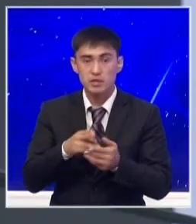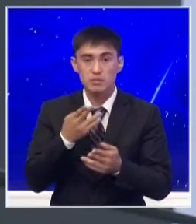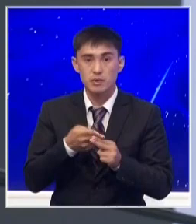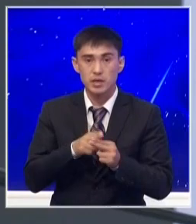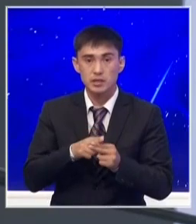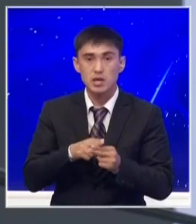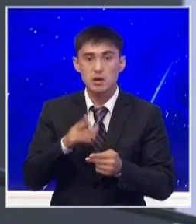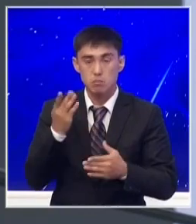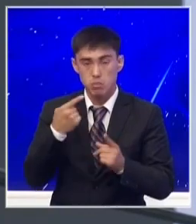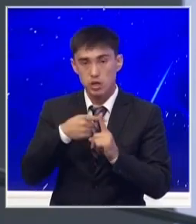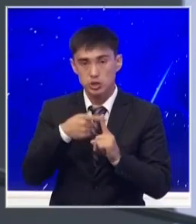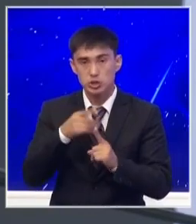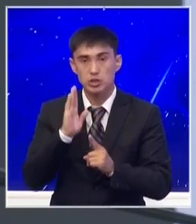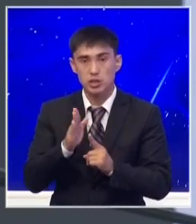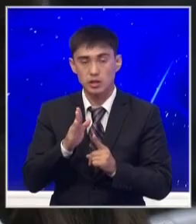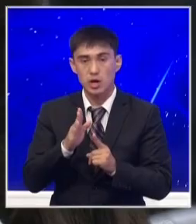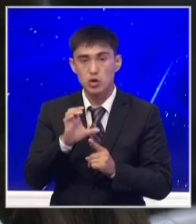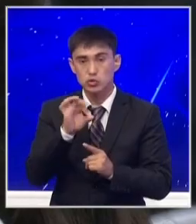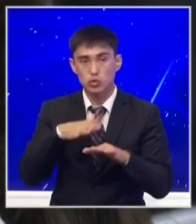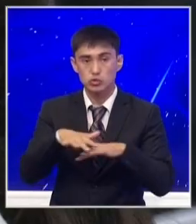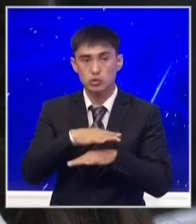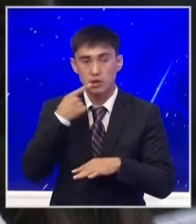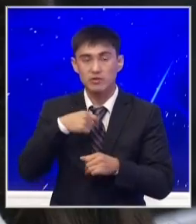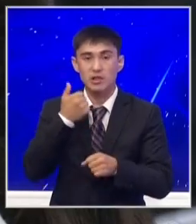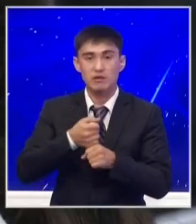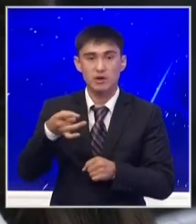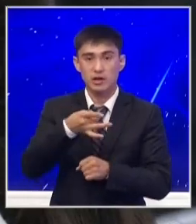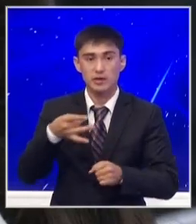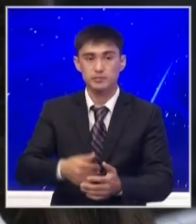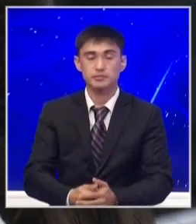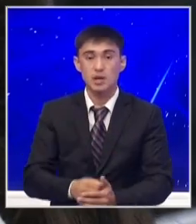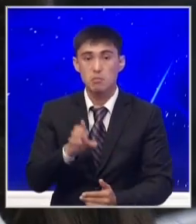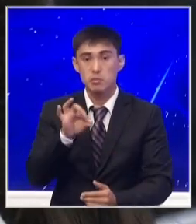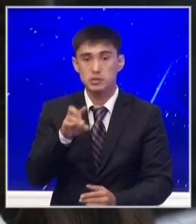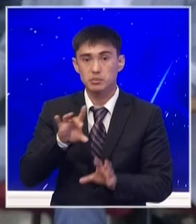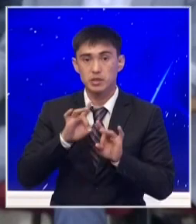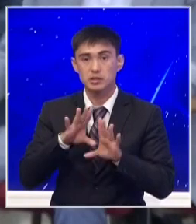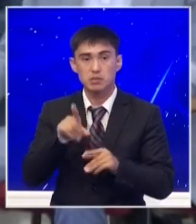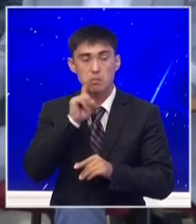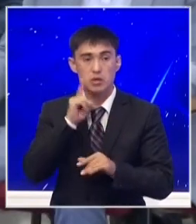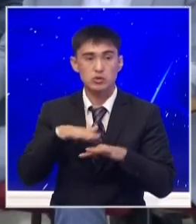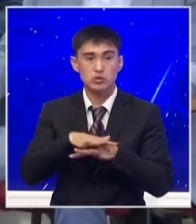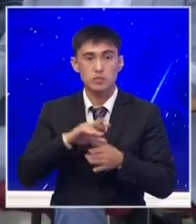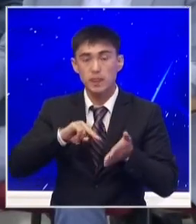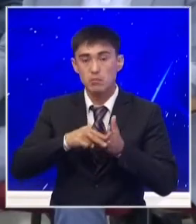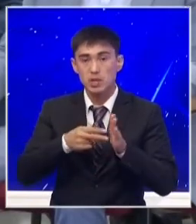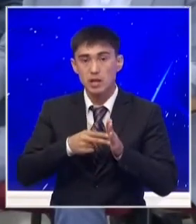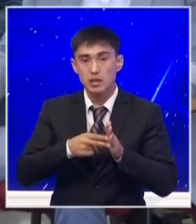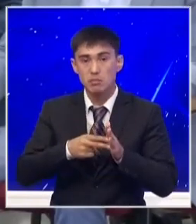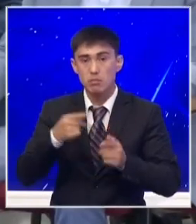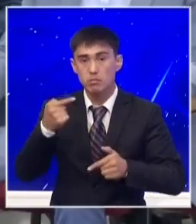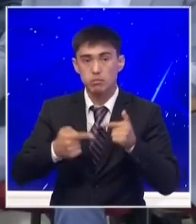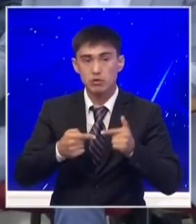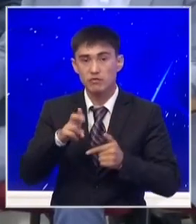они, несомненно, положительно влияют на социум, отметил глава края. Бейбит Исабаев поделился с молодежью и планами по борьбе с